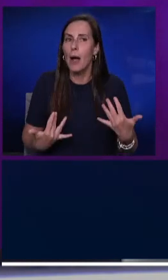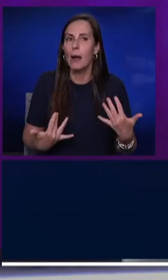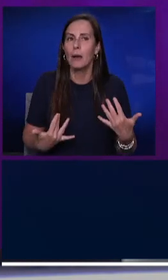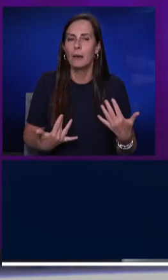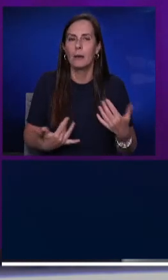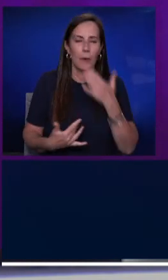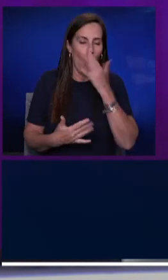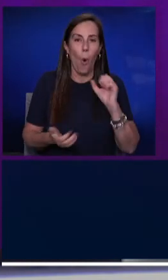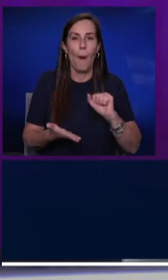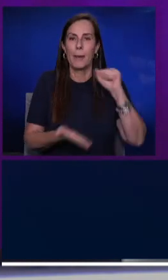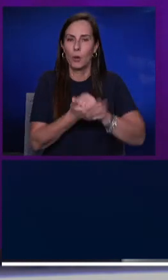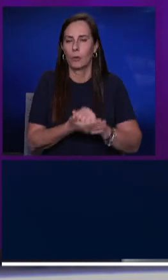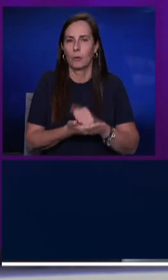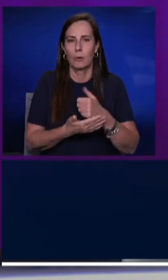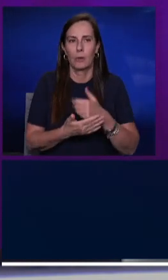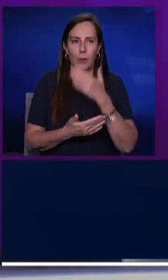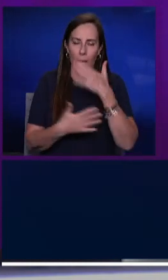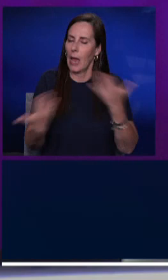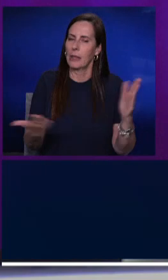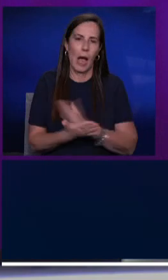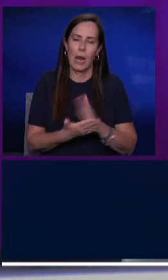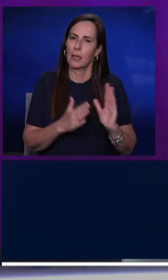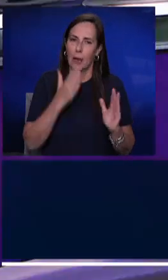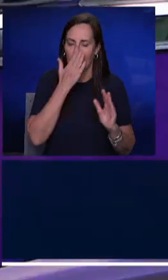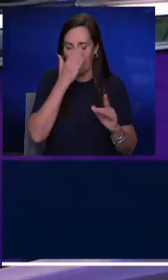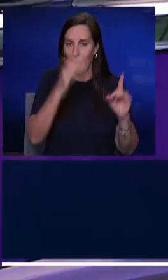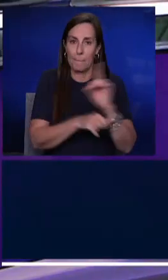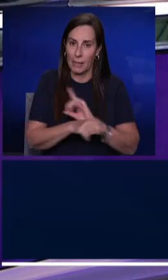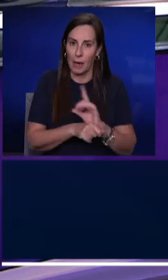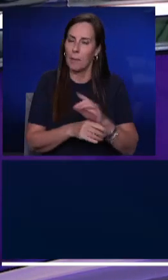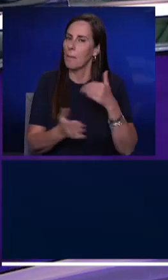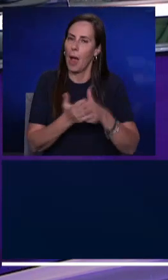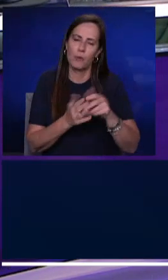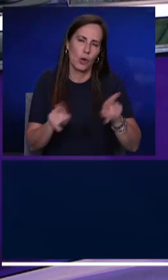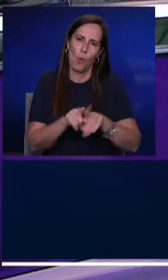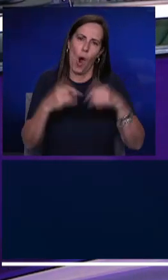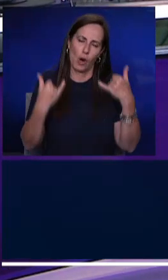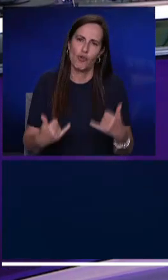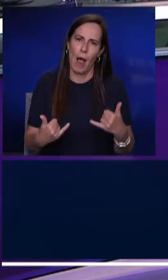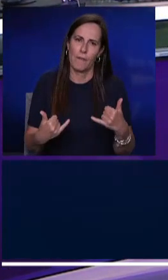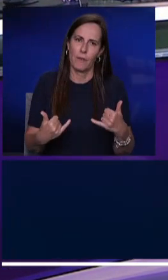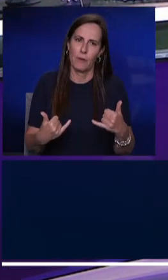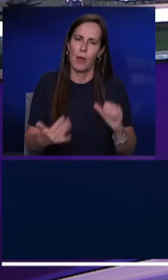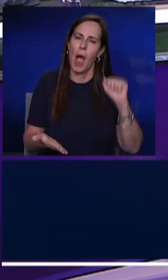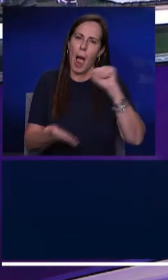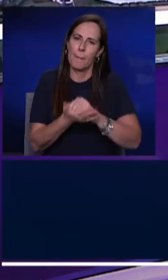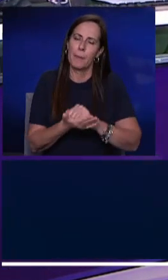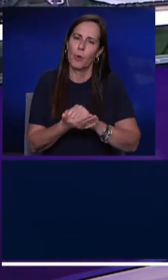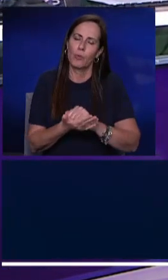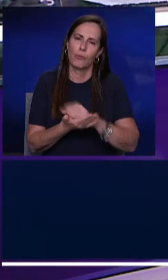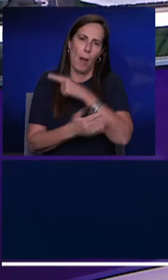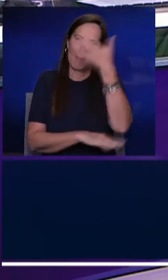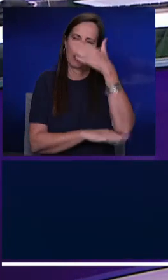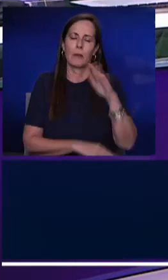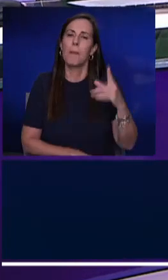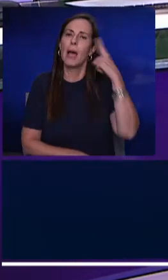עדיין אין החלטה על הדבר הזה. בינתיים ממשיך כמו היום, שהמימון הוא על חשבון המדינה. מה העמדה שלך לגבי